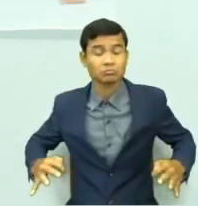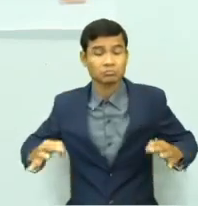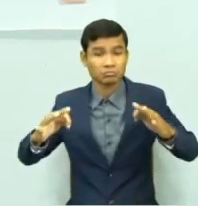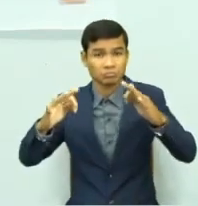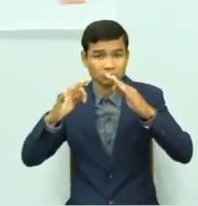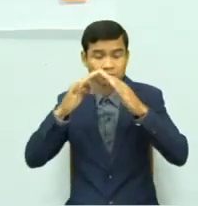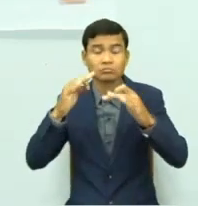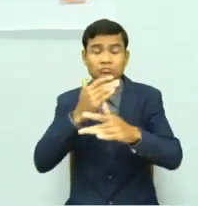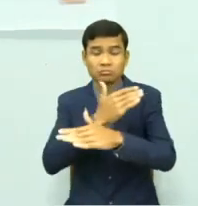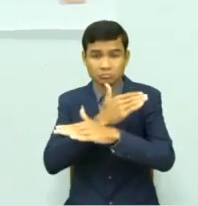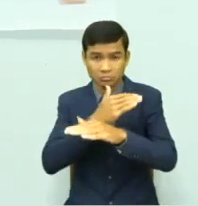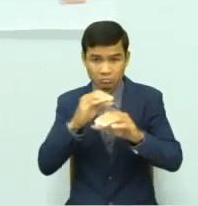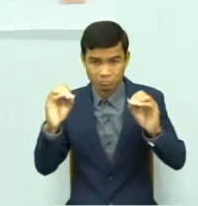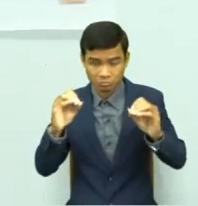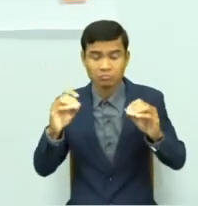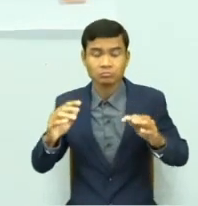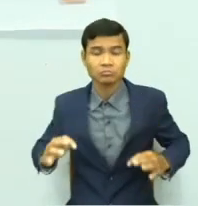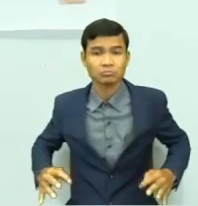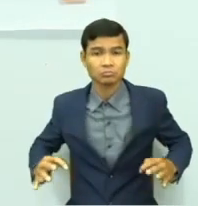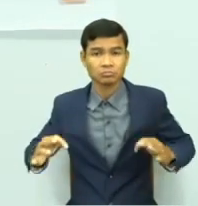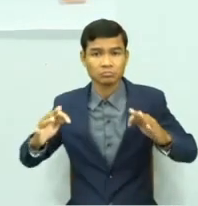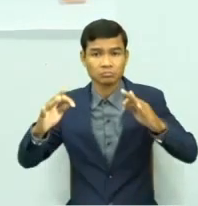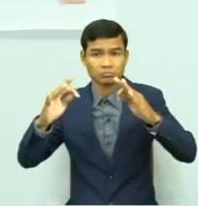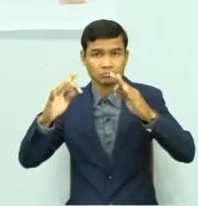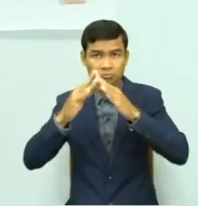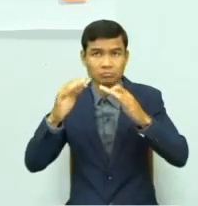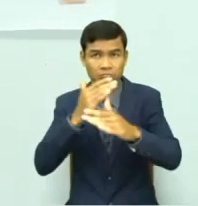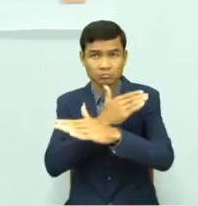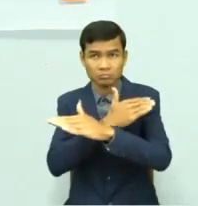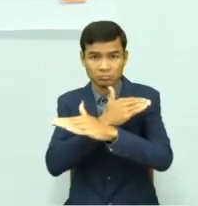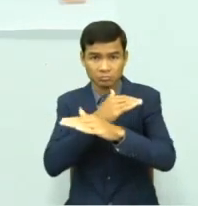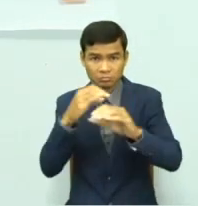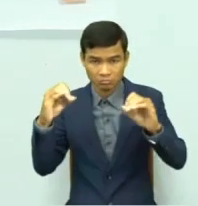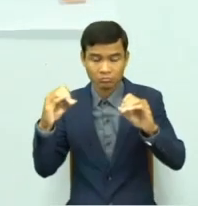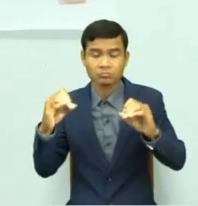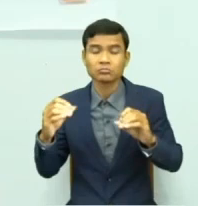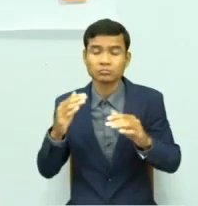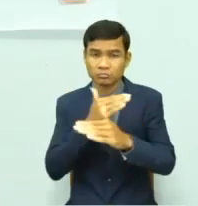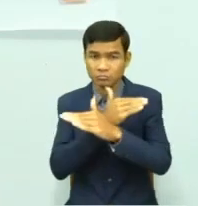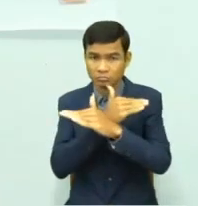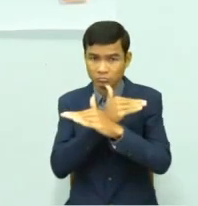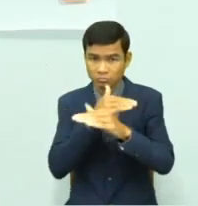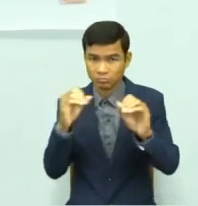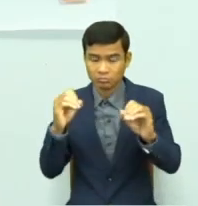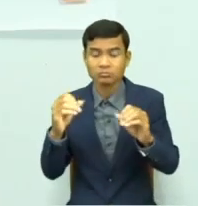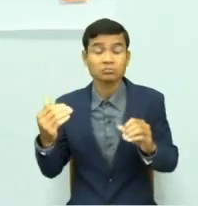con, cha con cất bàn tờ tiệt mà con cất bàn tờ tiệt ta miên ở vậy tiệt tế,